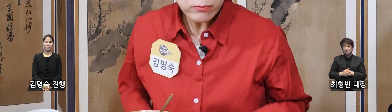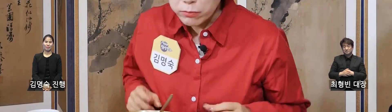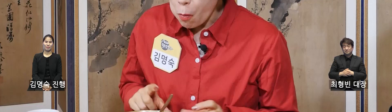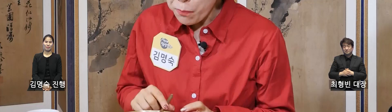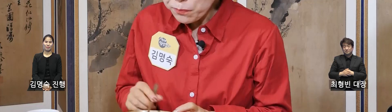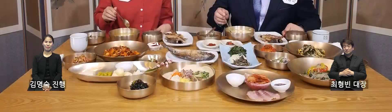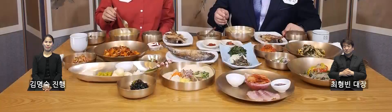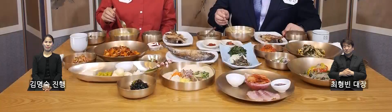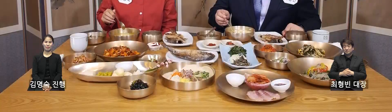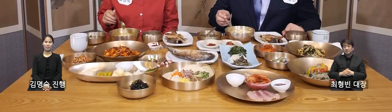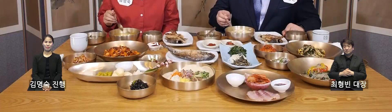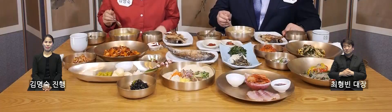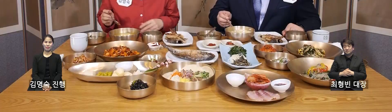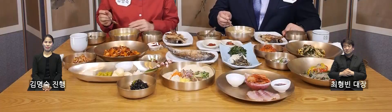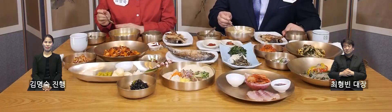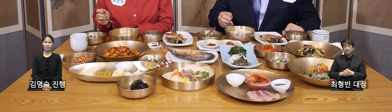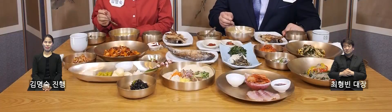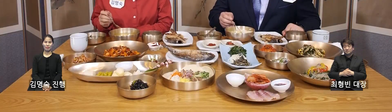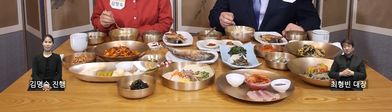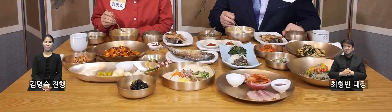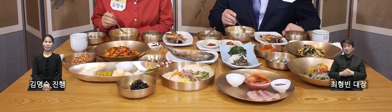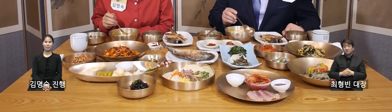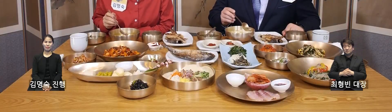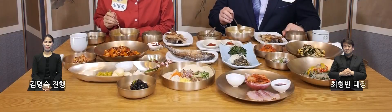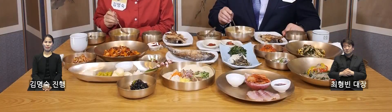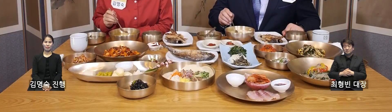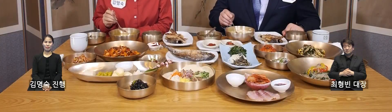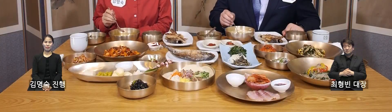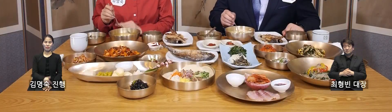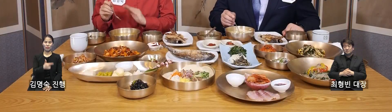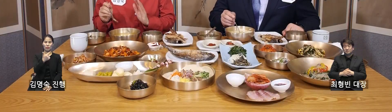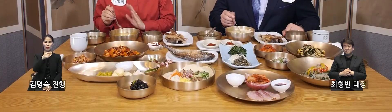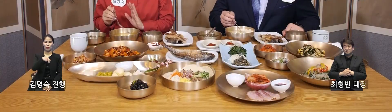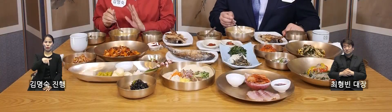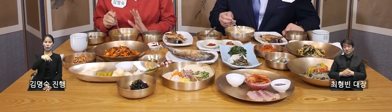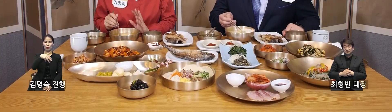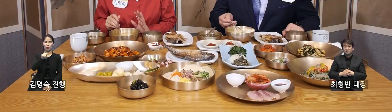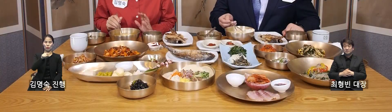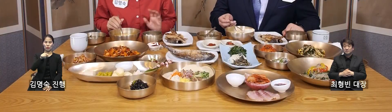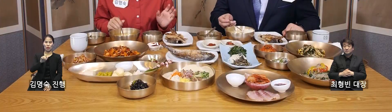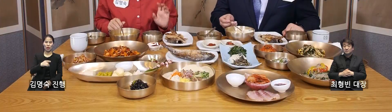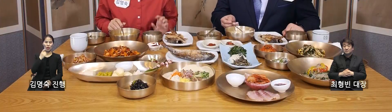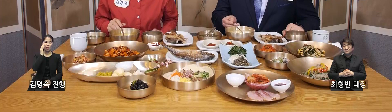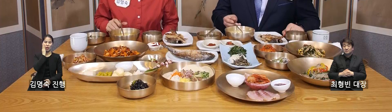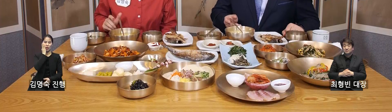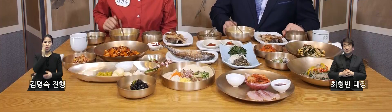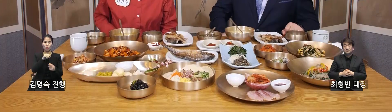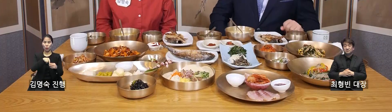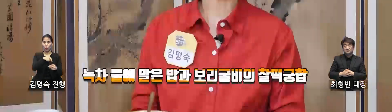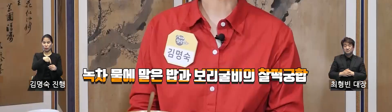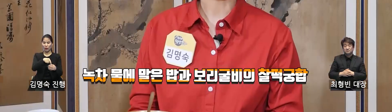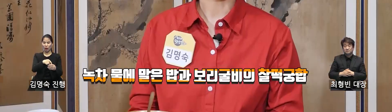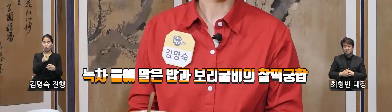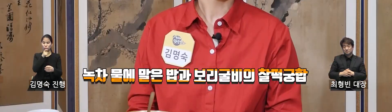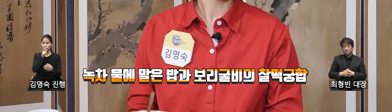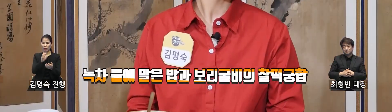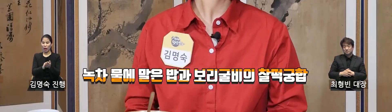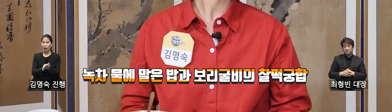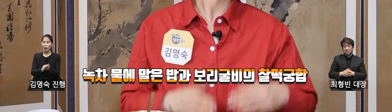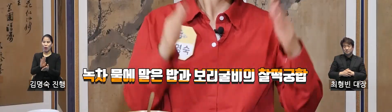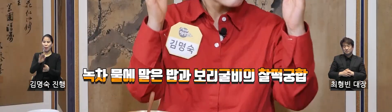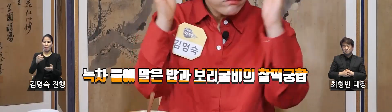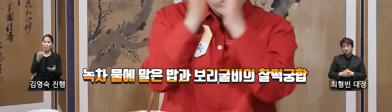아 음 그 찬물에 말은 밥과 버리고 이제